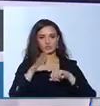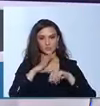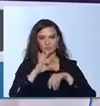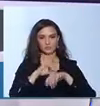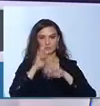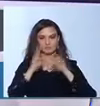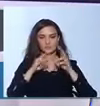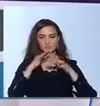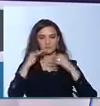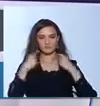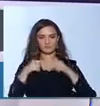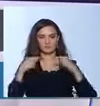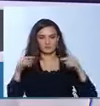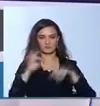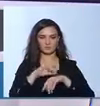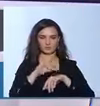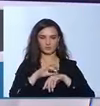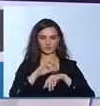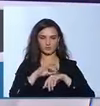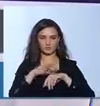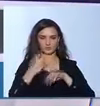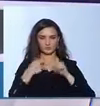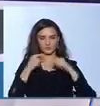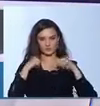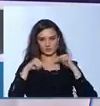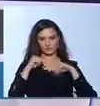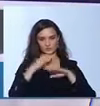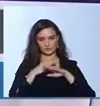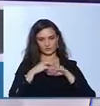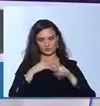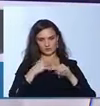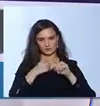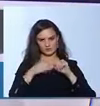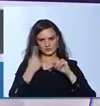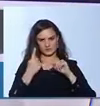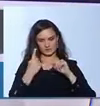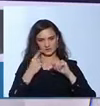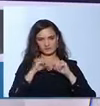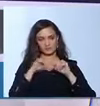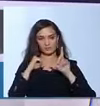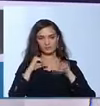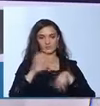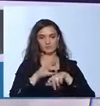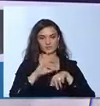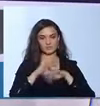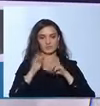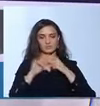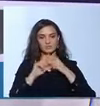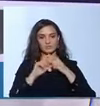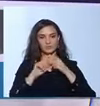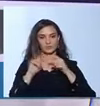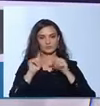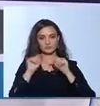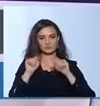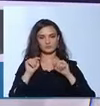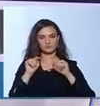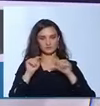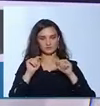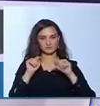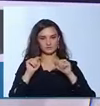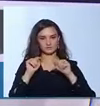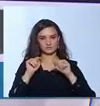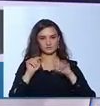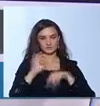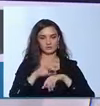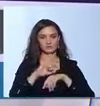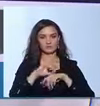სიმპტომი ბევრი სხვა პათოლოგიის, რომელიც ორგანიზმში მიმდინარეობს. ეს ერთი მომენტი, თვითონ პაციენტის დამოკიდებულება, რომ ის ართულის ამას დაავადებად